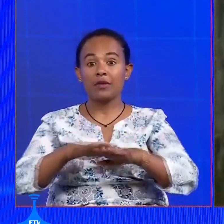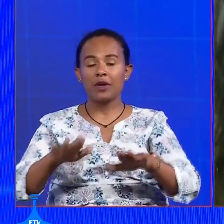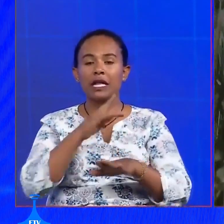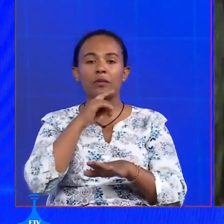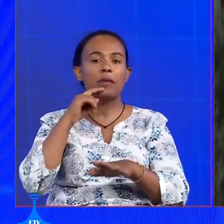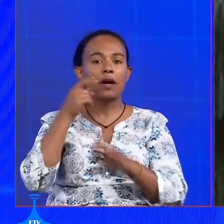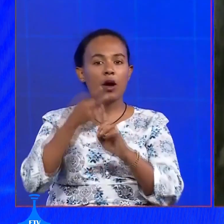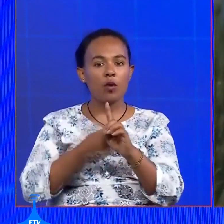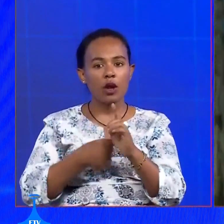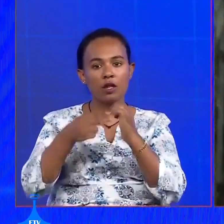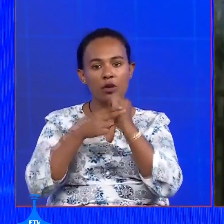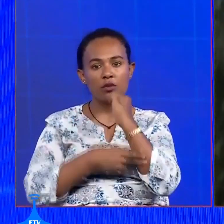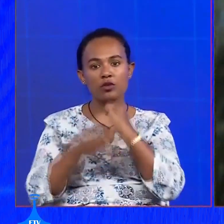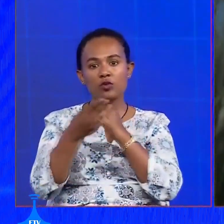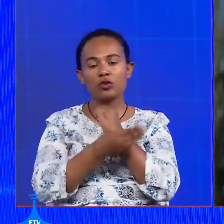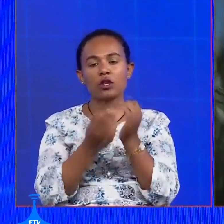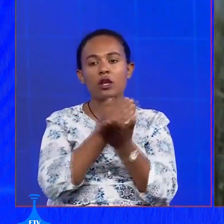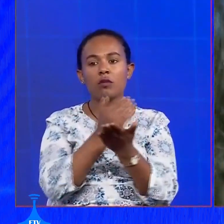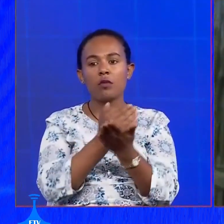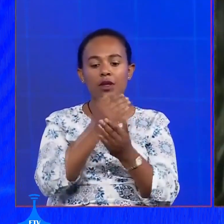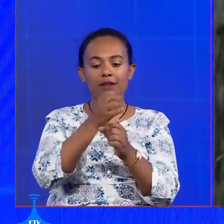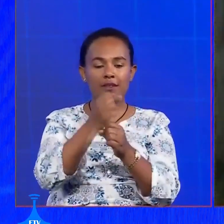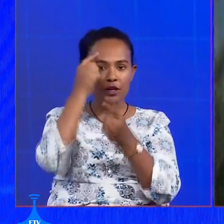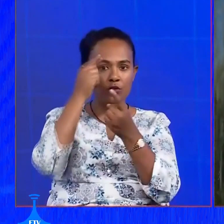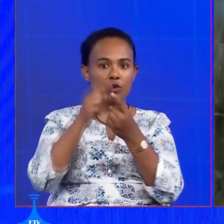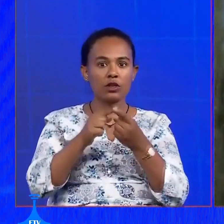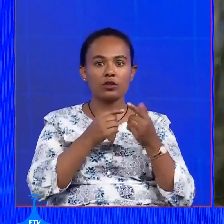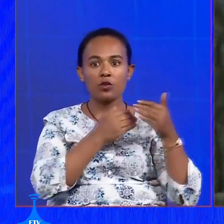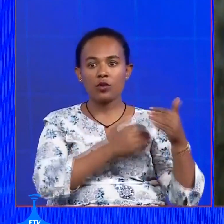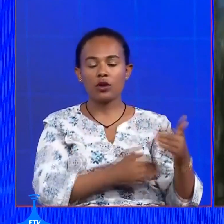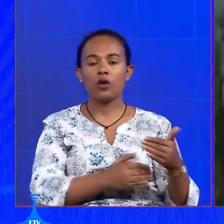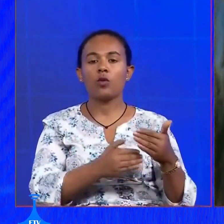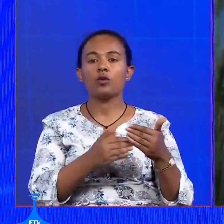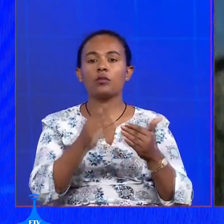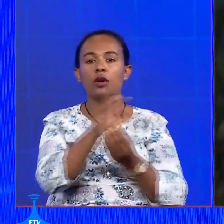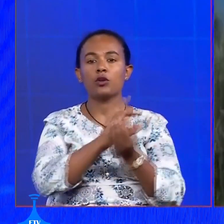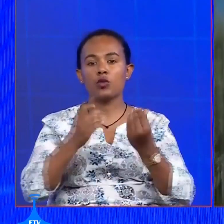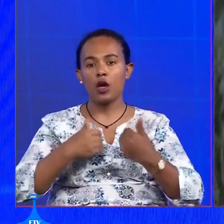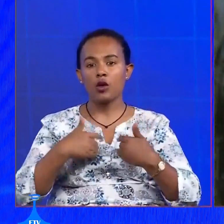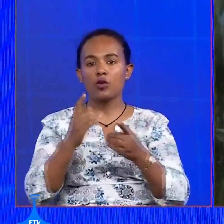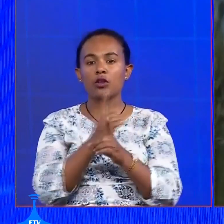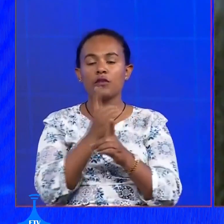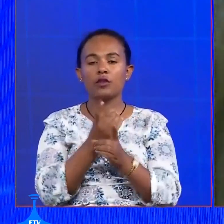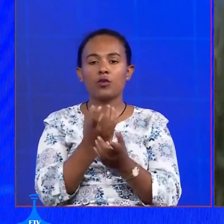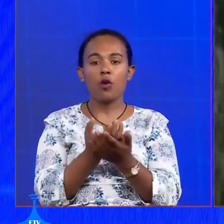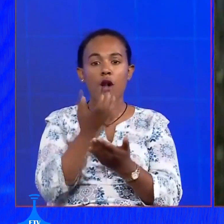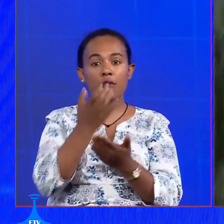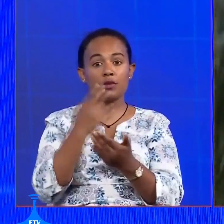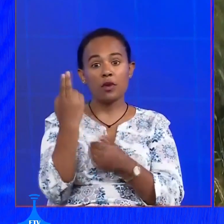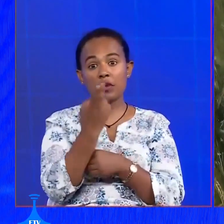በበጋወራት በመስኖ ስንዴ ለማልማት የተያዘውን እቅድ ከማሳካት ጎን ለጎንም በክልሉ ያለውን ተፈጥሮ ሀብት አሟጦ